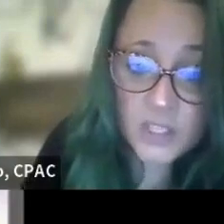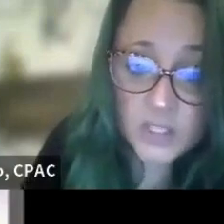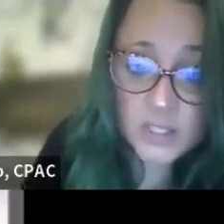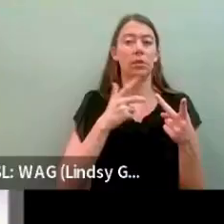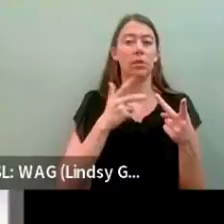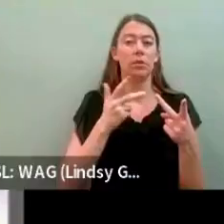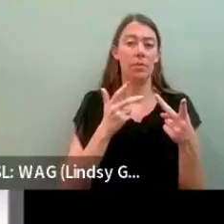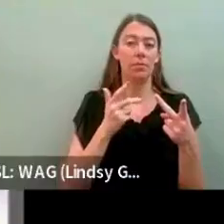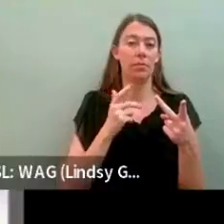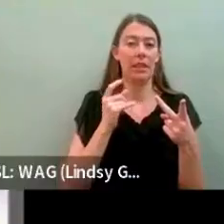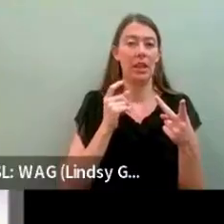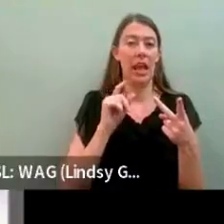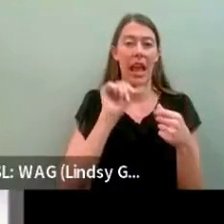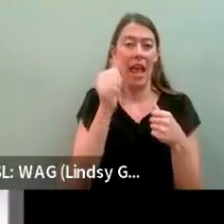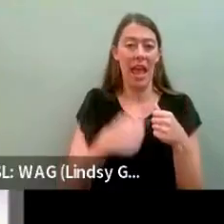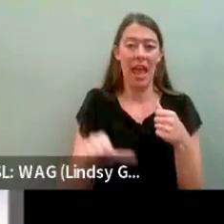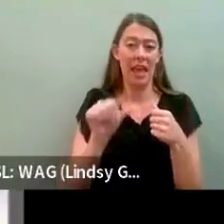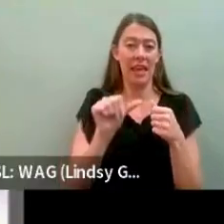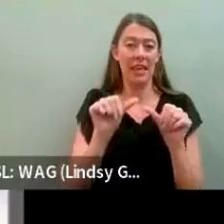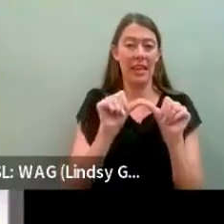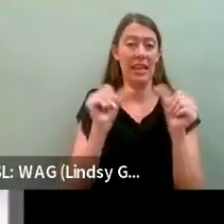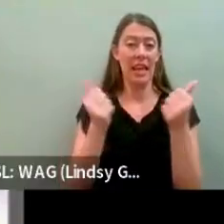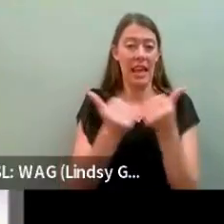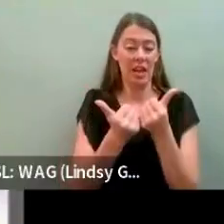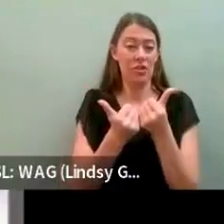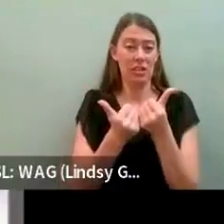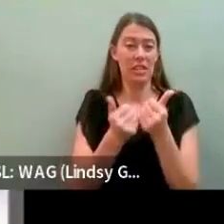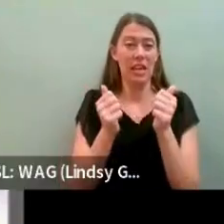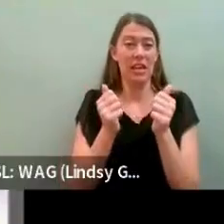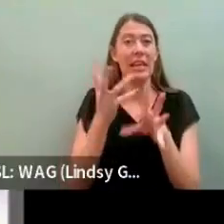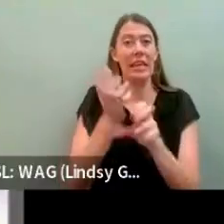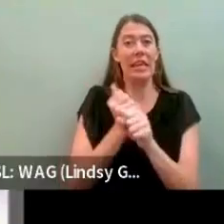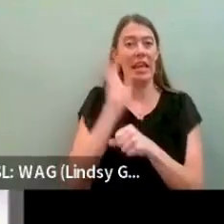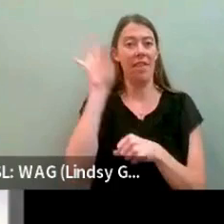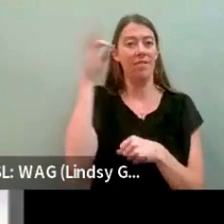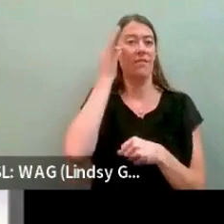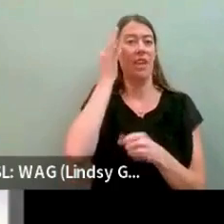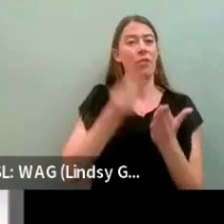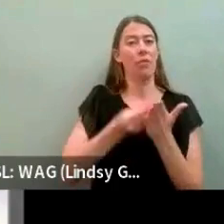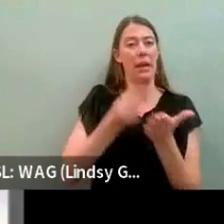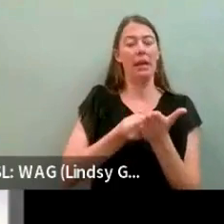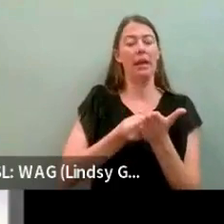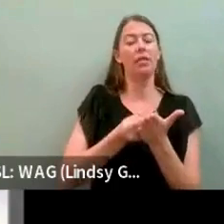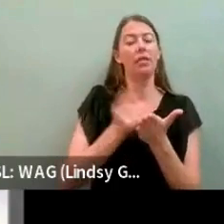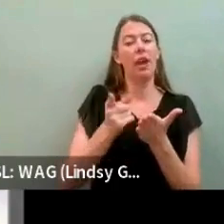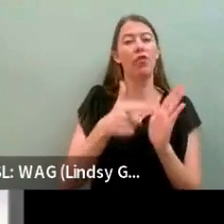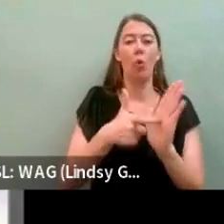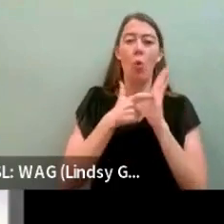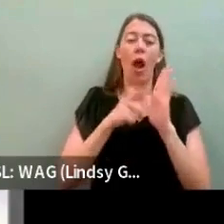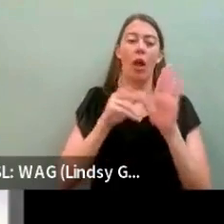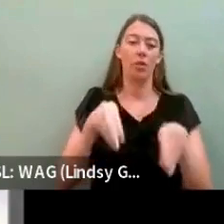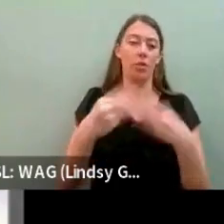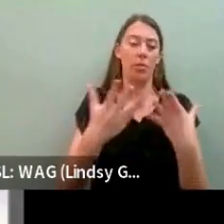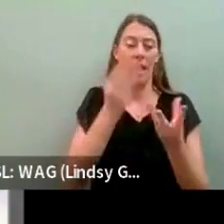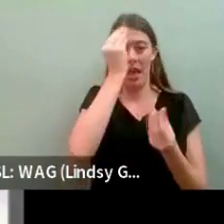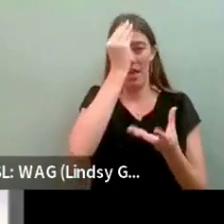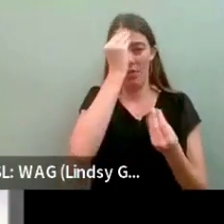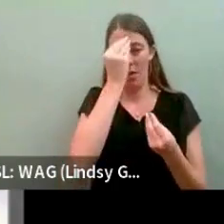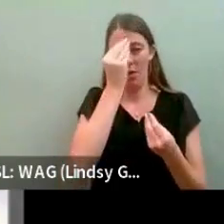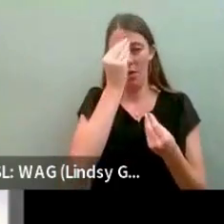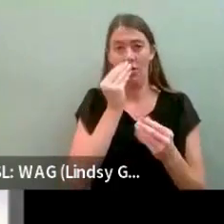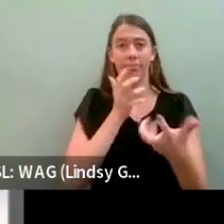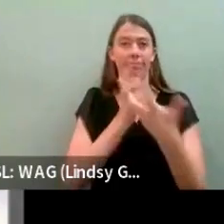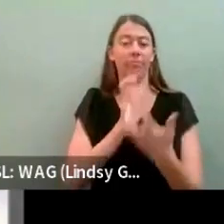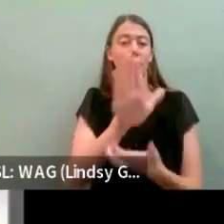这不仅仅是学校要提供这样的资源，包括医生诊所或者任何的，只要